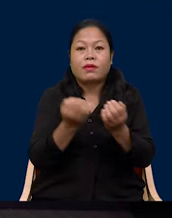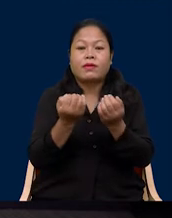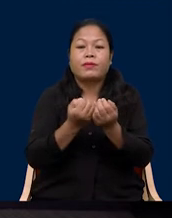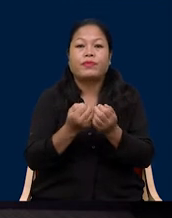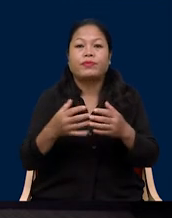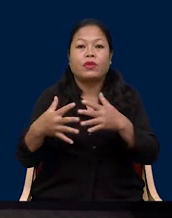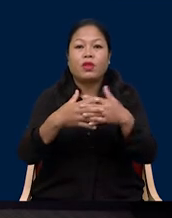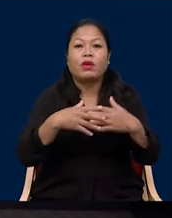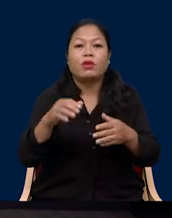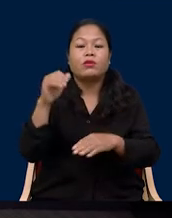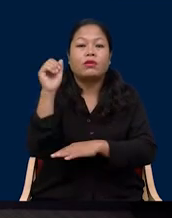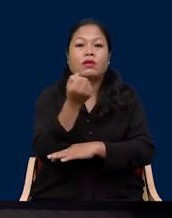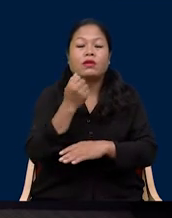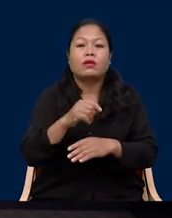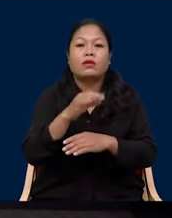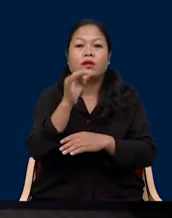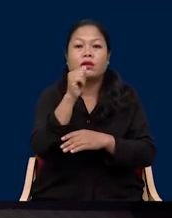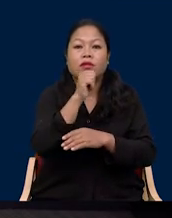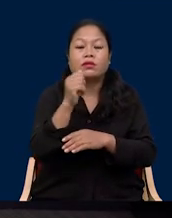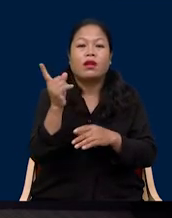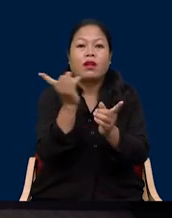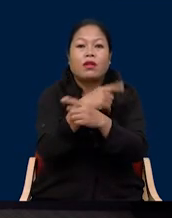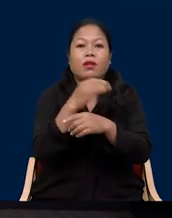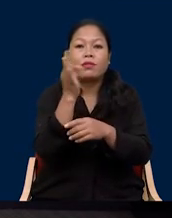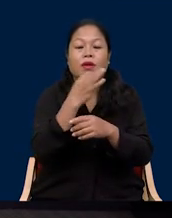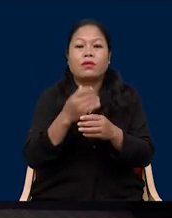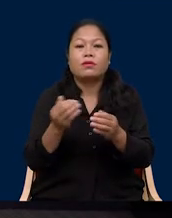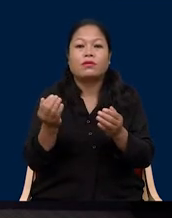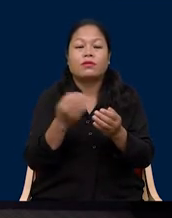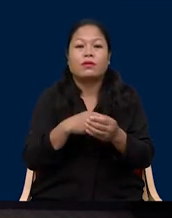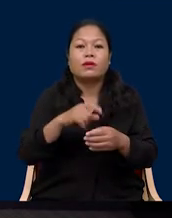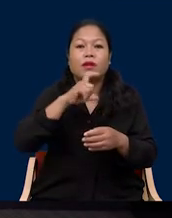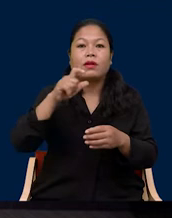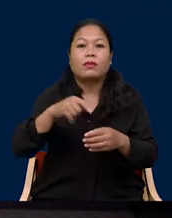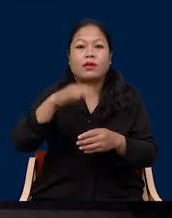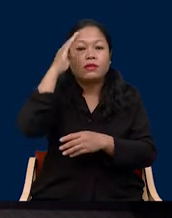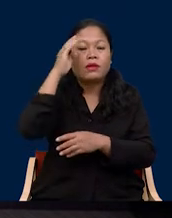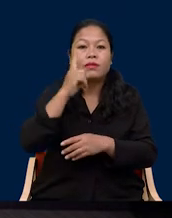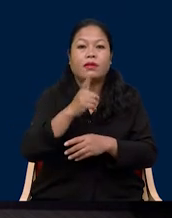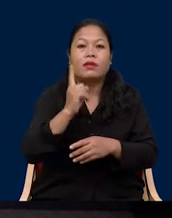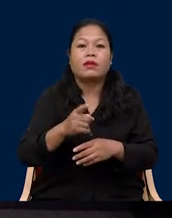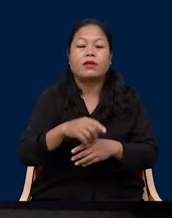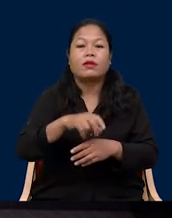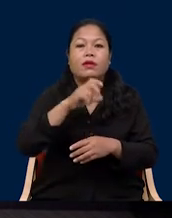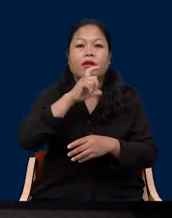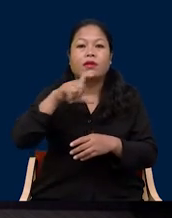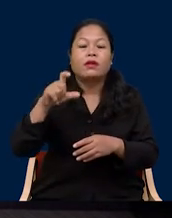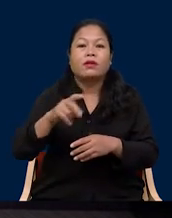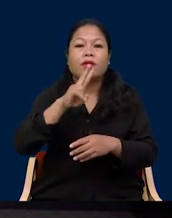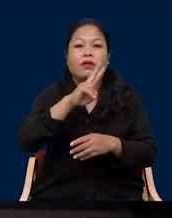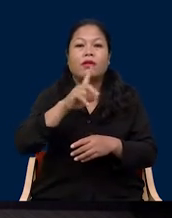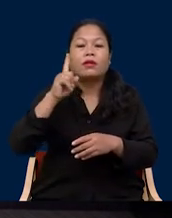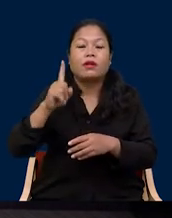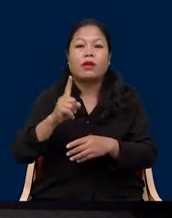छौँ। संयुक्त राष्ट्रसङ्घको जलवायु सम्मेलनमा भाग लिने पार्टीमध्ये नेपाल सरकार पनि एक हो र नेपालले 21औं